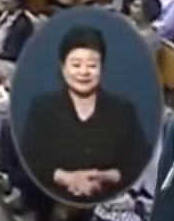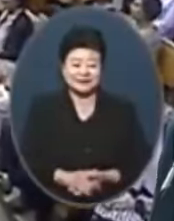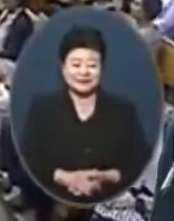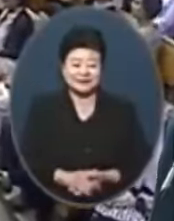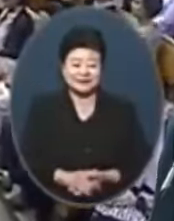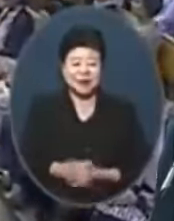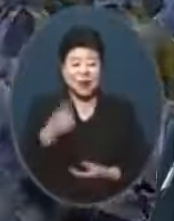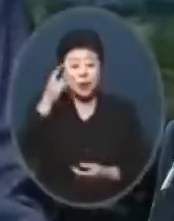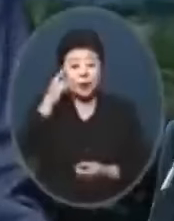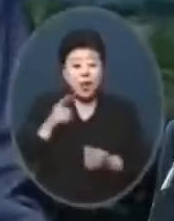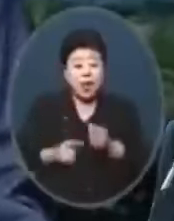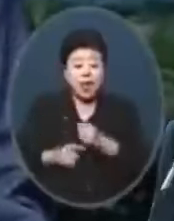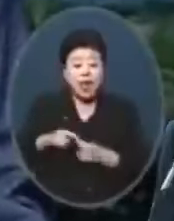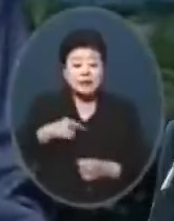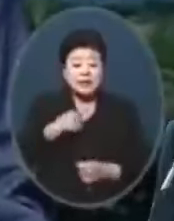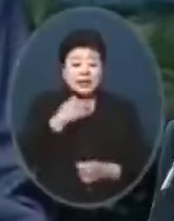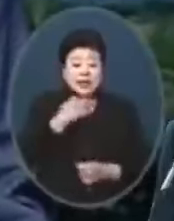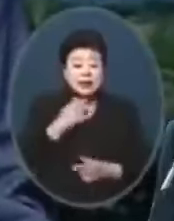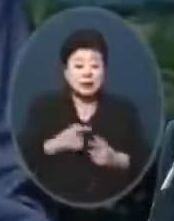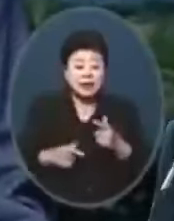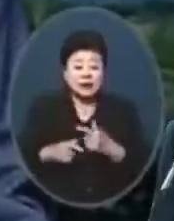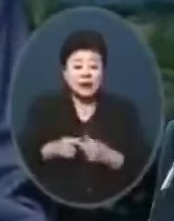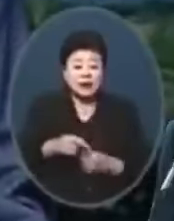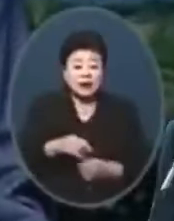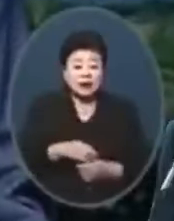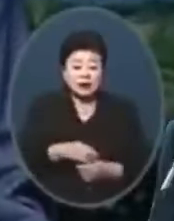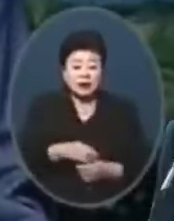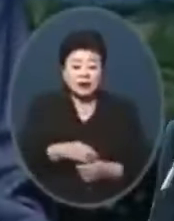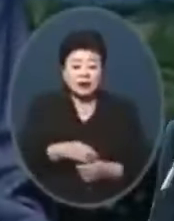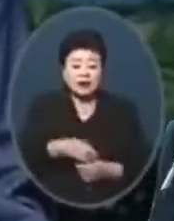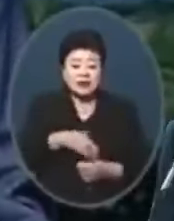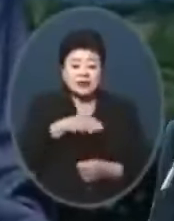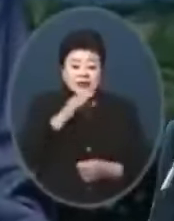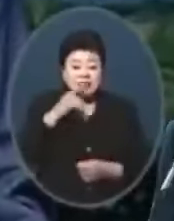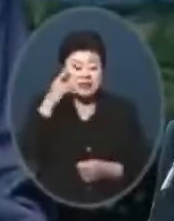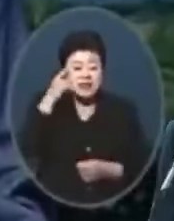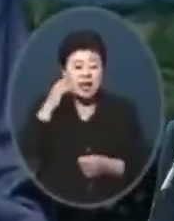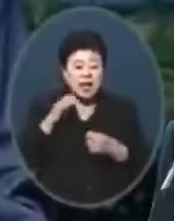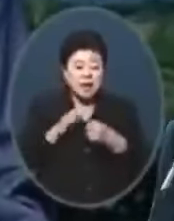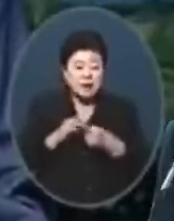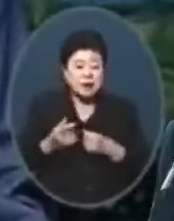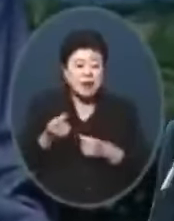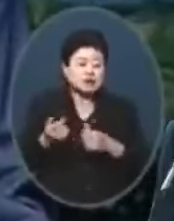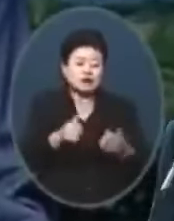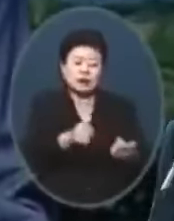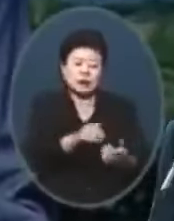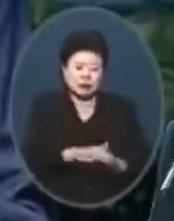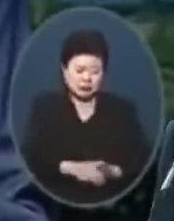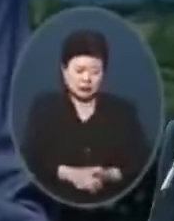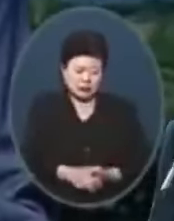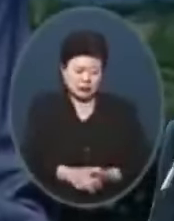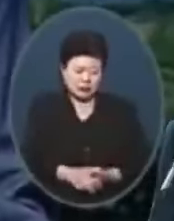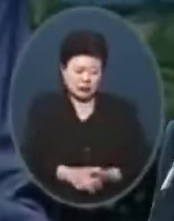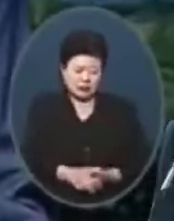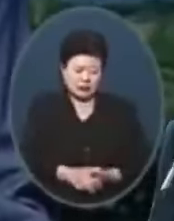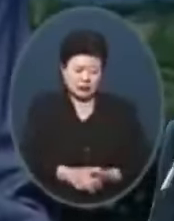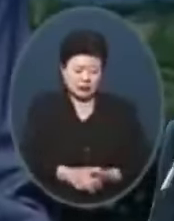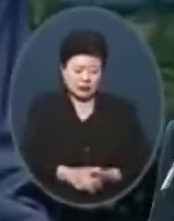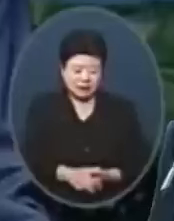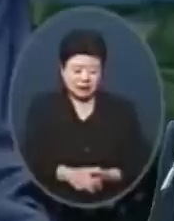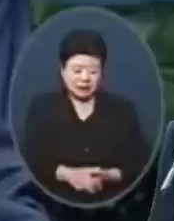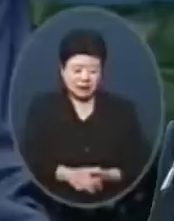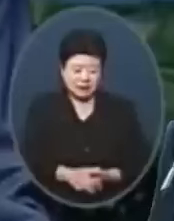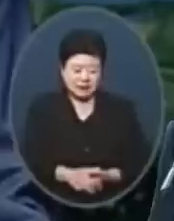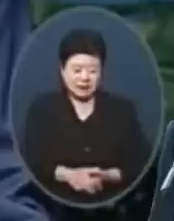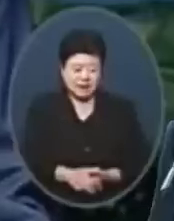왜냐하면 자기 실제 나이보다 더 늙었다고 생각하는 사람이 자기 실제보다 나이가